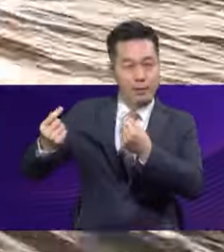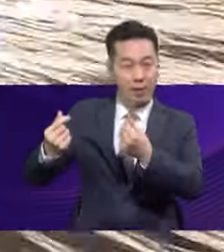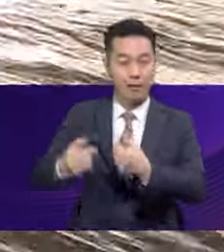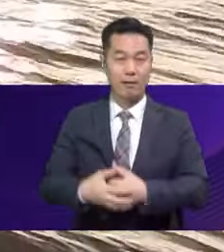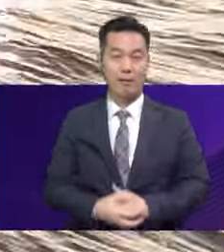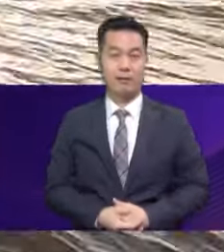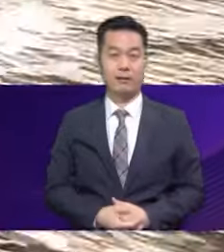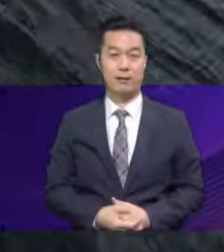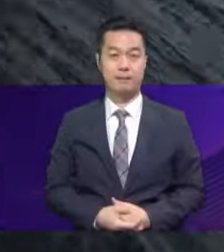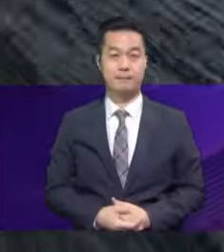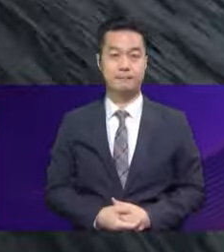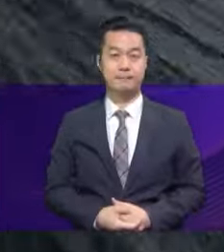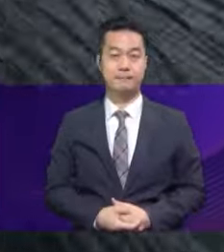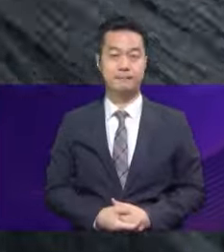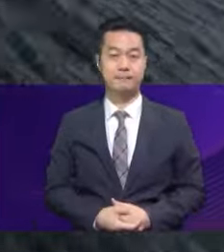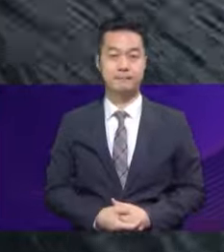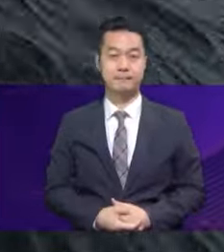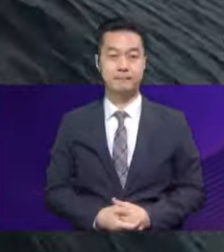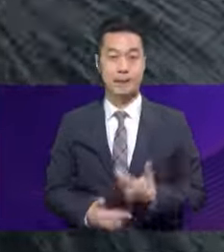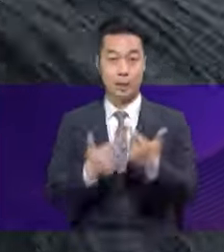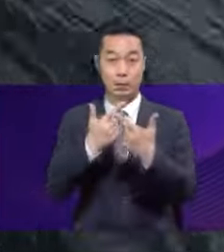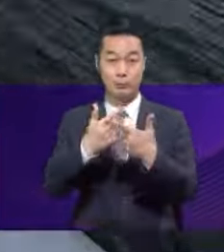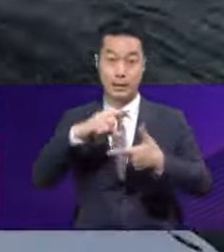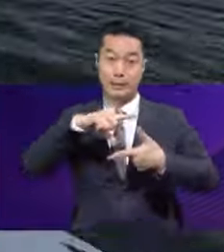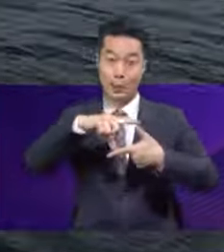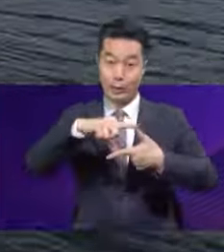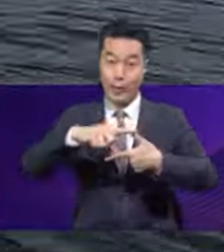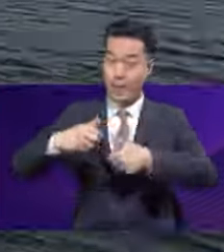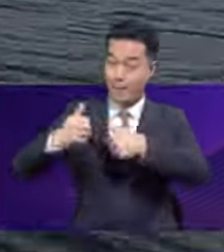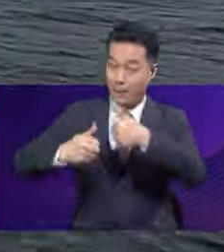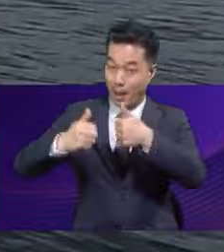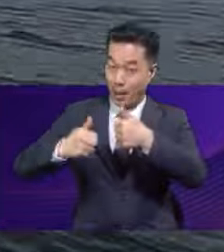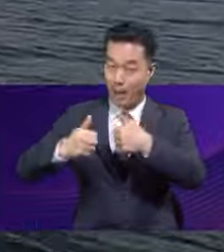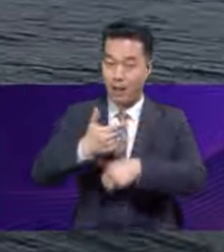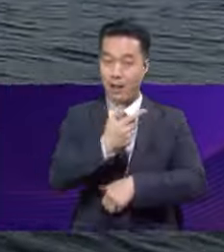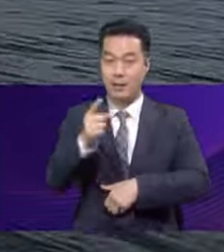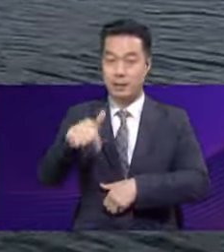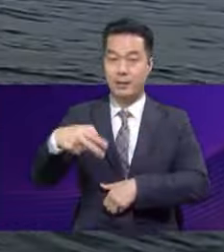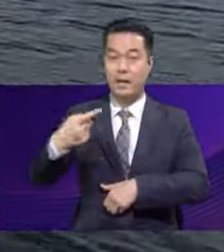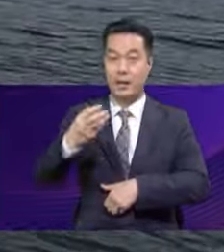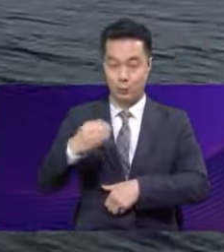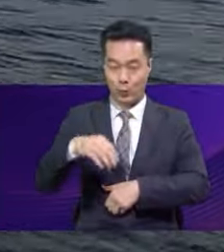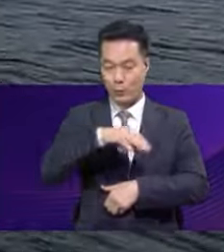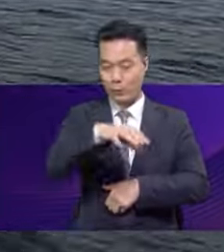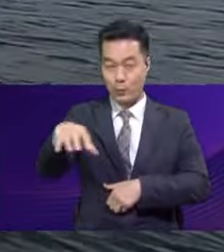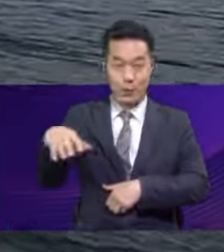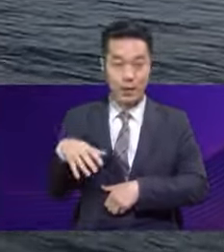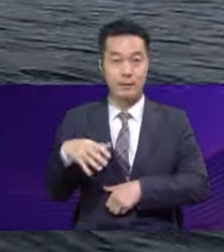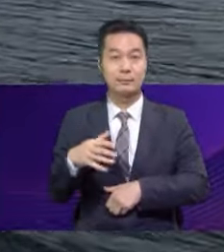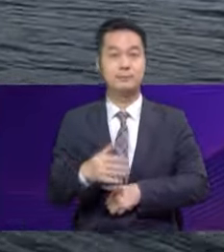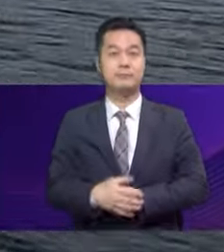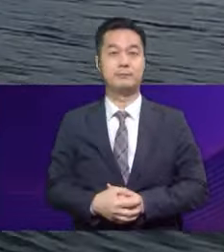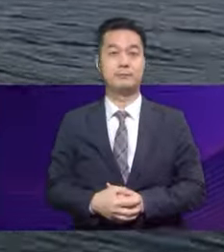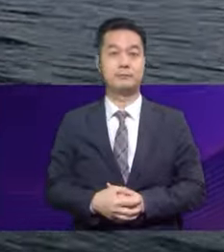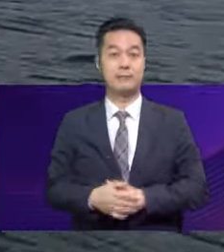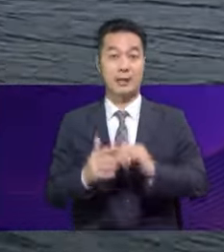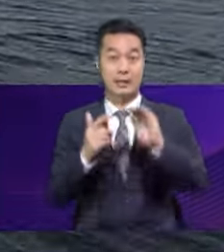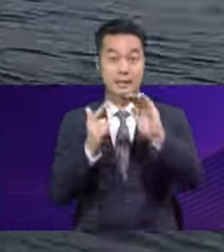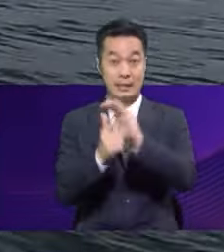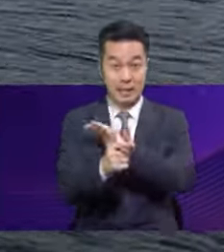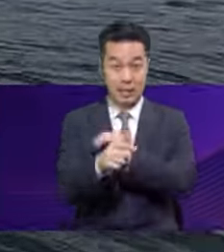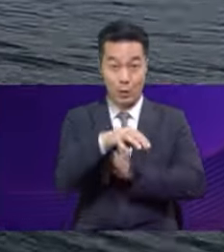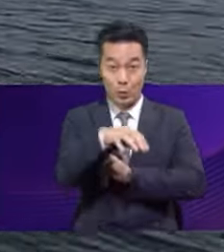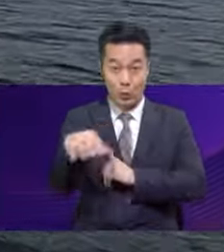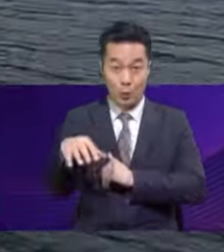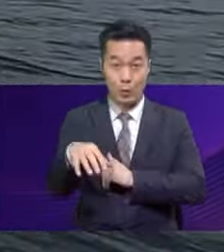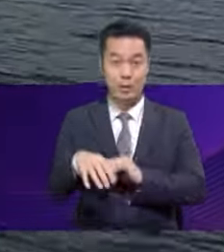예측됩니다. 네, 부산 경남의 승부처 낙동강을 달리고 있습니다. 부산 사상입니다. 더불어민주당 배재정, 국민의힘